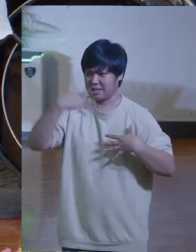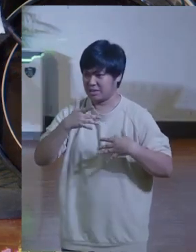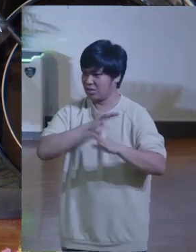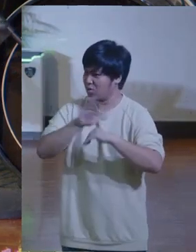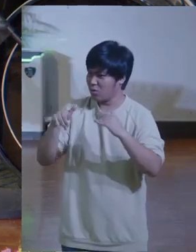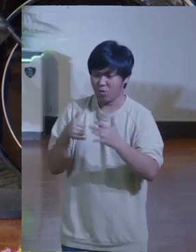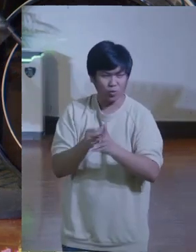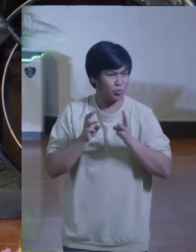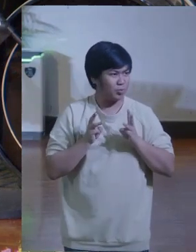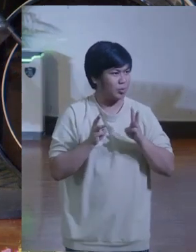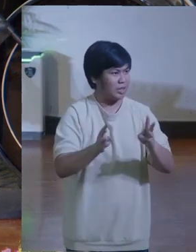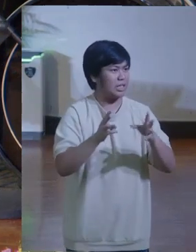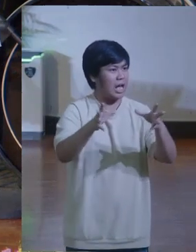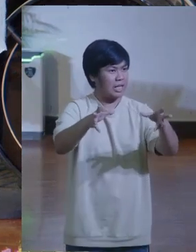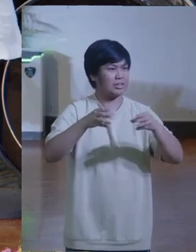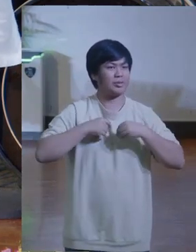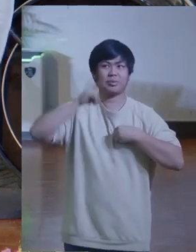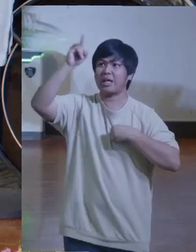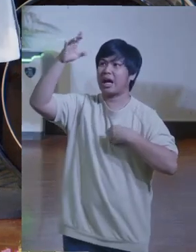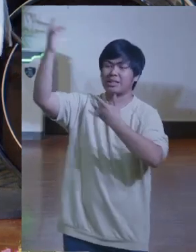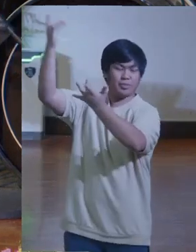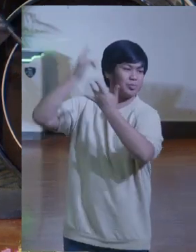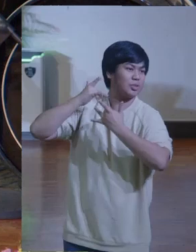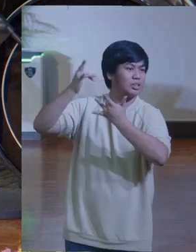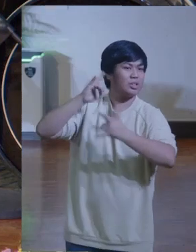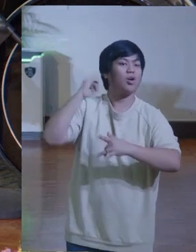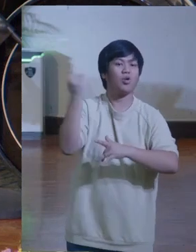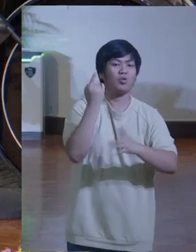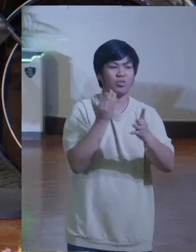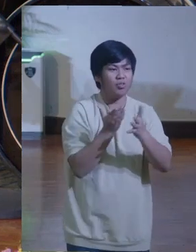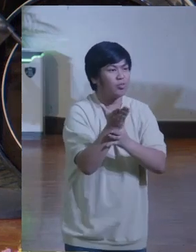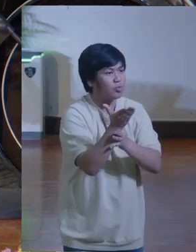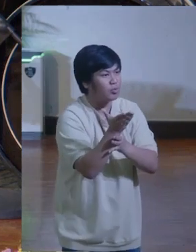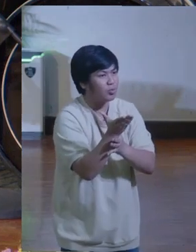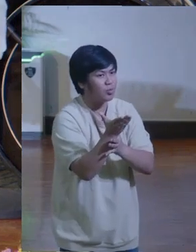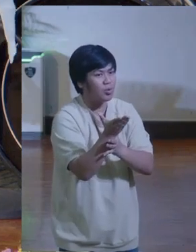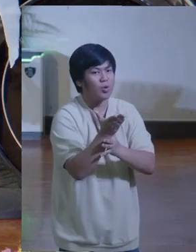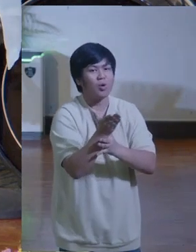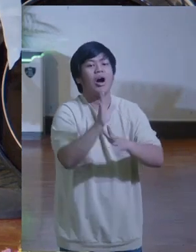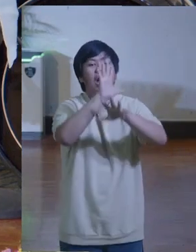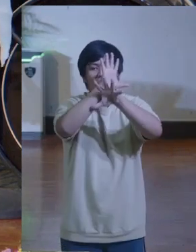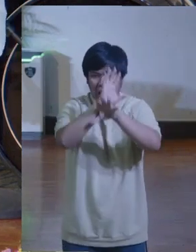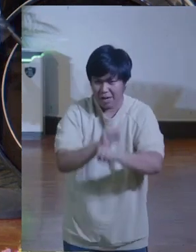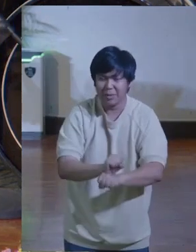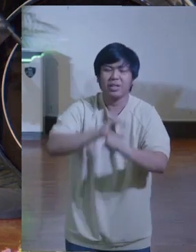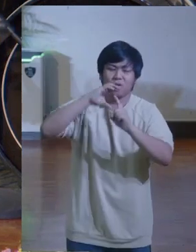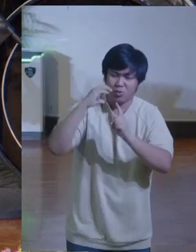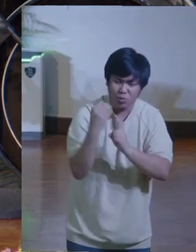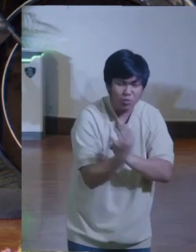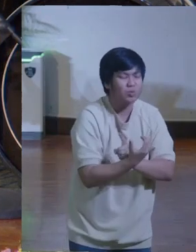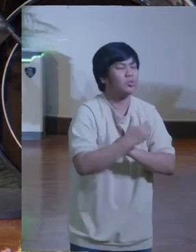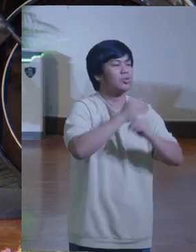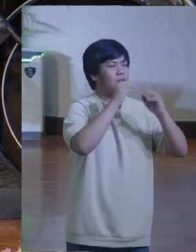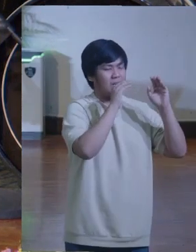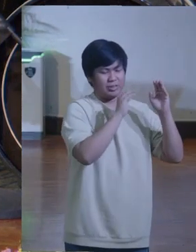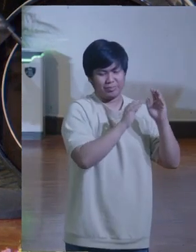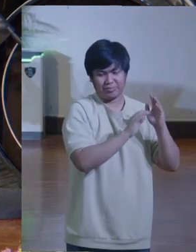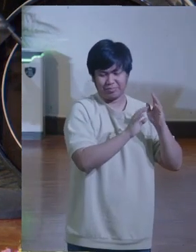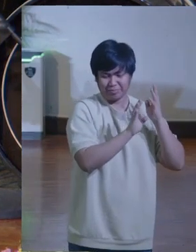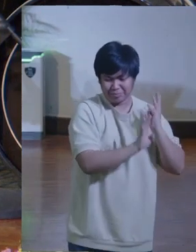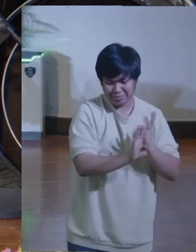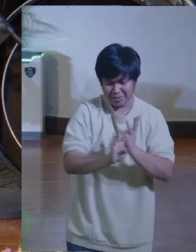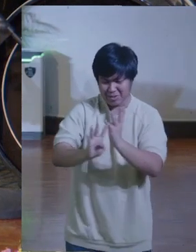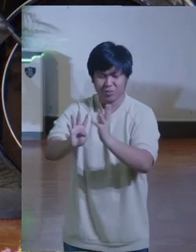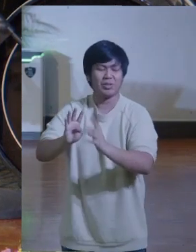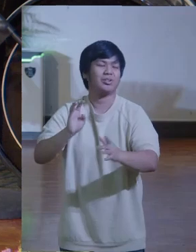para tanggapin ang grasya ng Diyos, ay sa pamamagitan ng mga sakramento at mga ritual